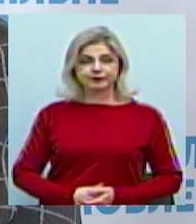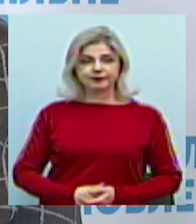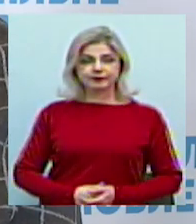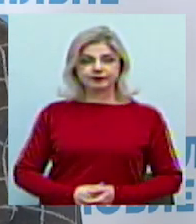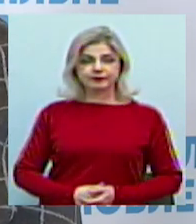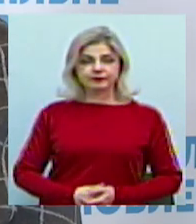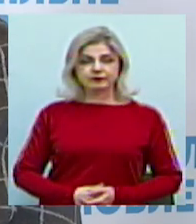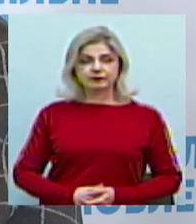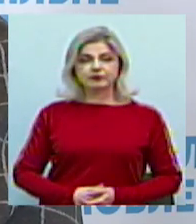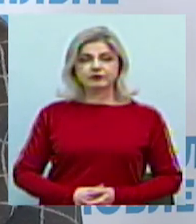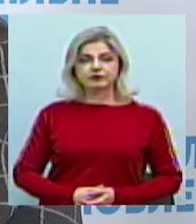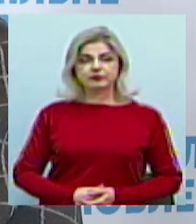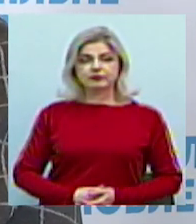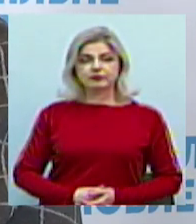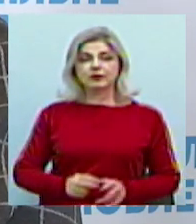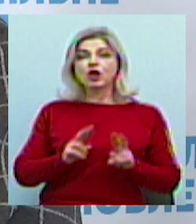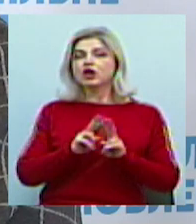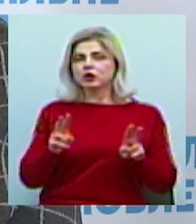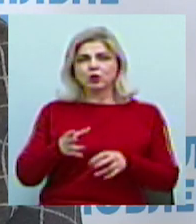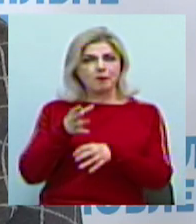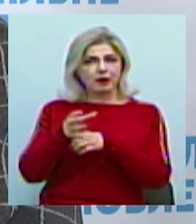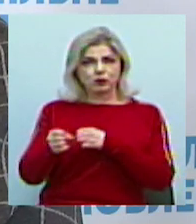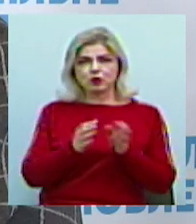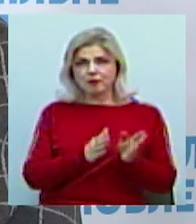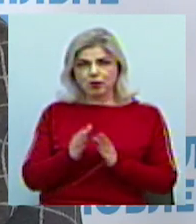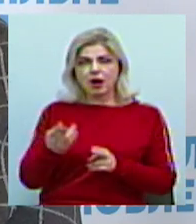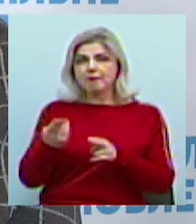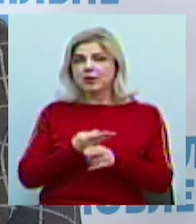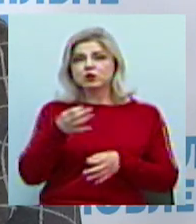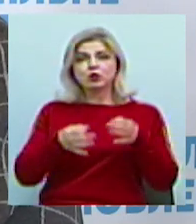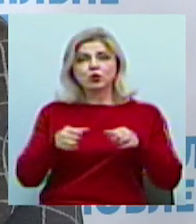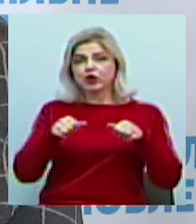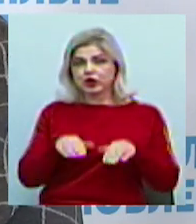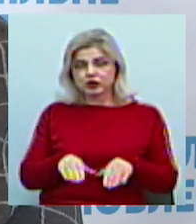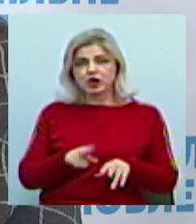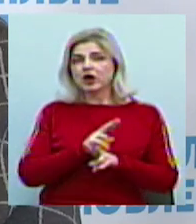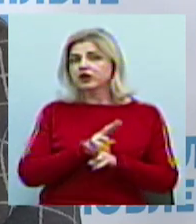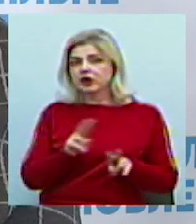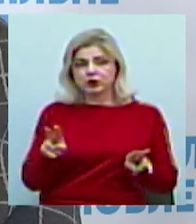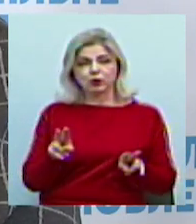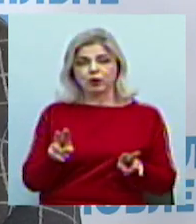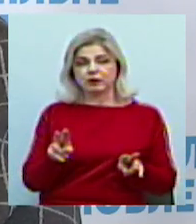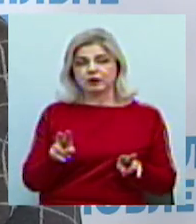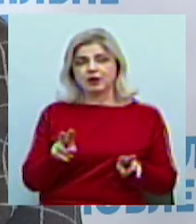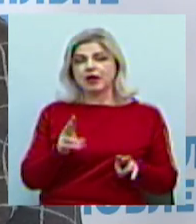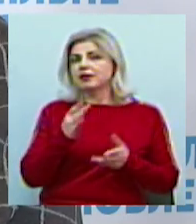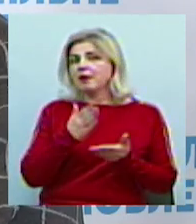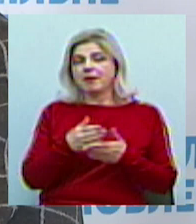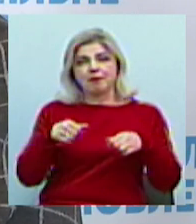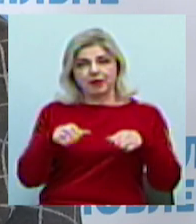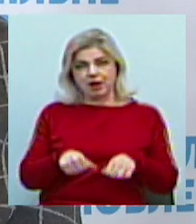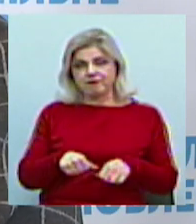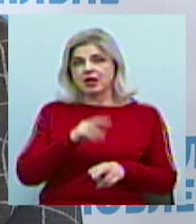житлово-комунальних послуг. Але разом з цим ніхто в примусовому порядку, без судового рішення, звичайно, ніхто не вправі позбавляти